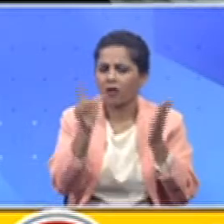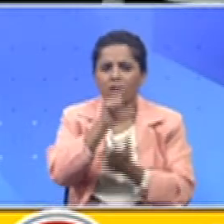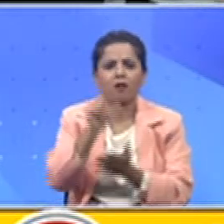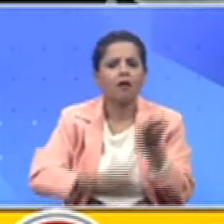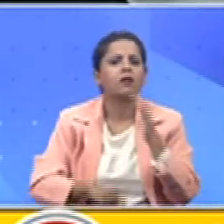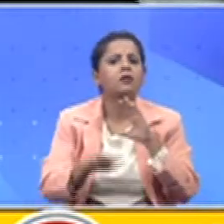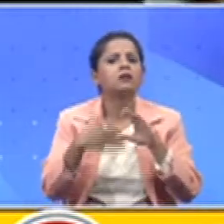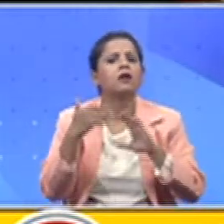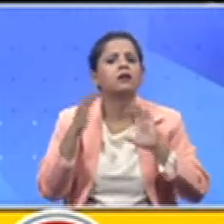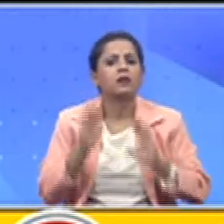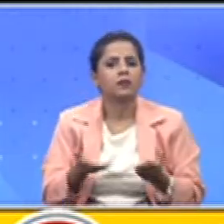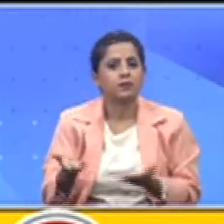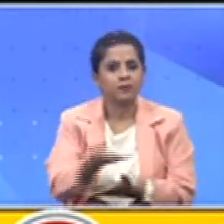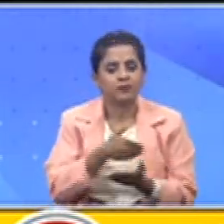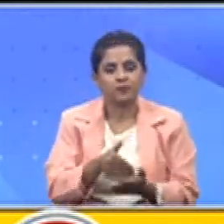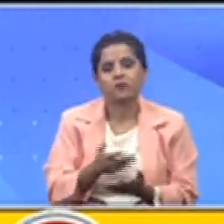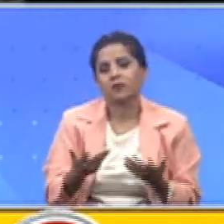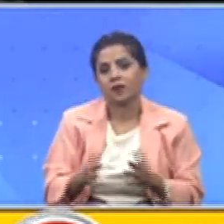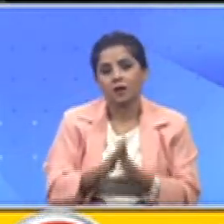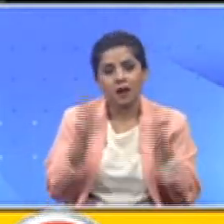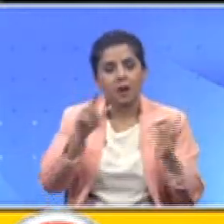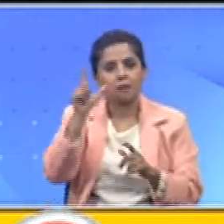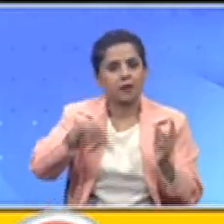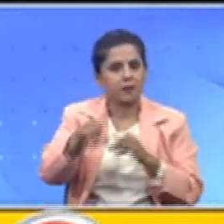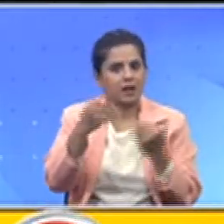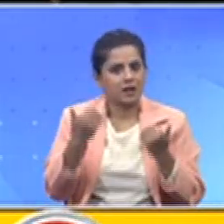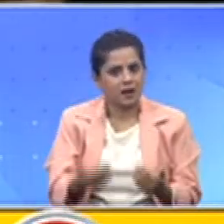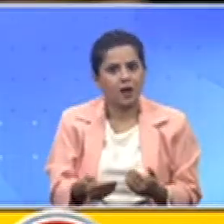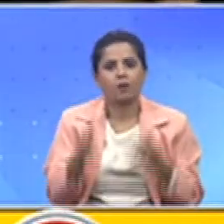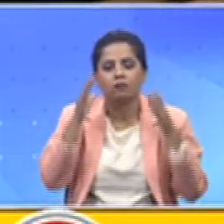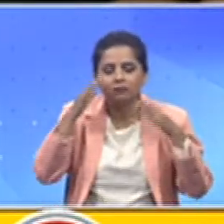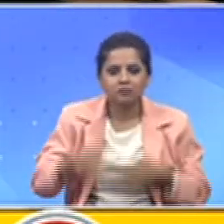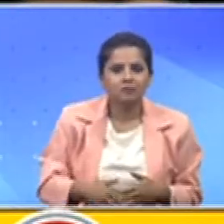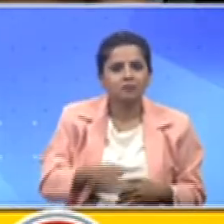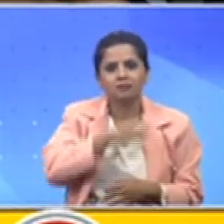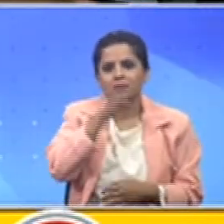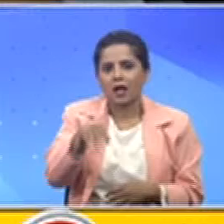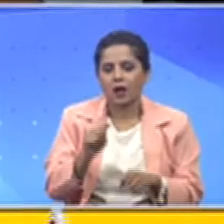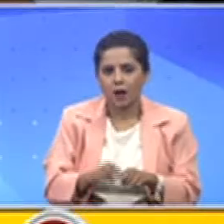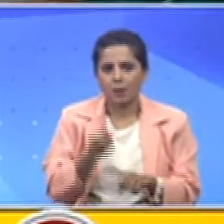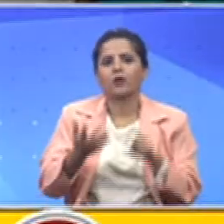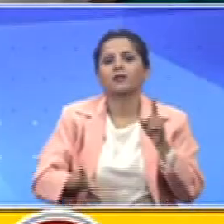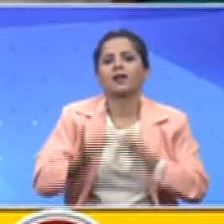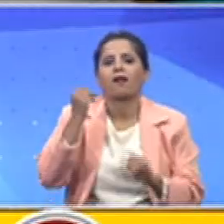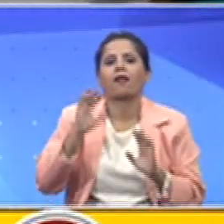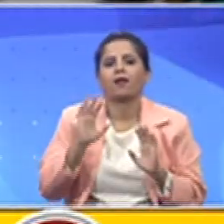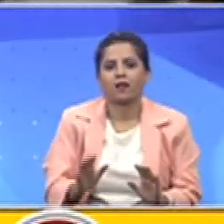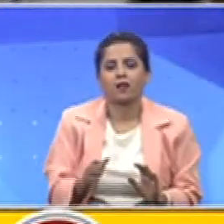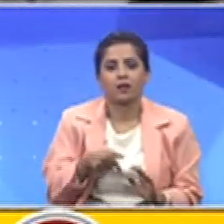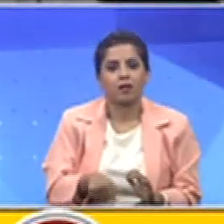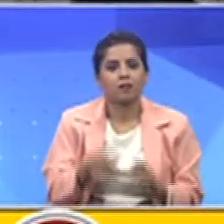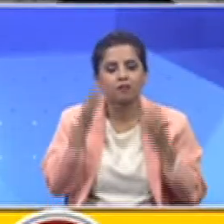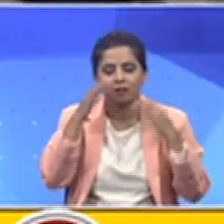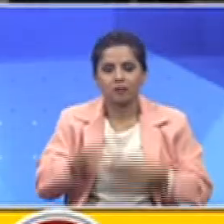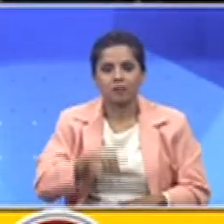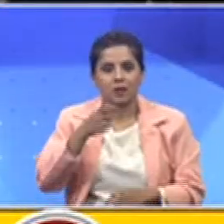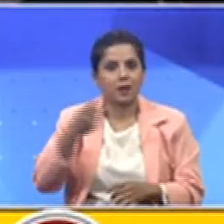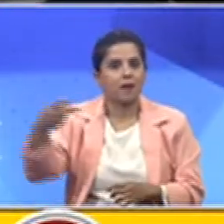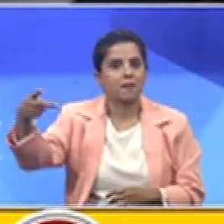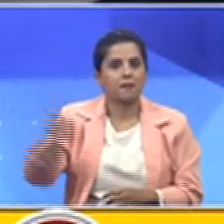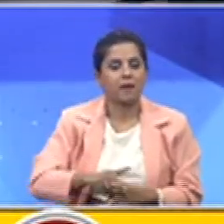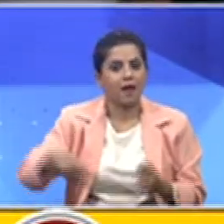है। अब ज्यादा से ज्यादा लोगों को हज पर जाने का मौका मिल रहा है। हज यात्रा से लौटे लोगों